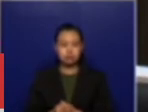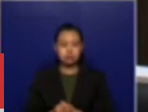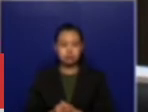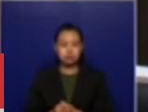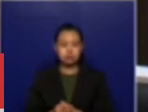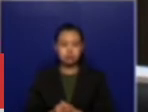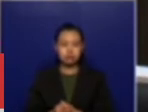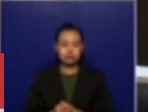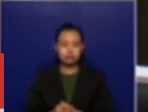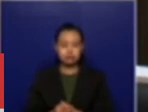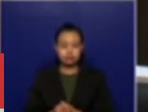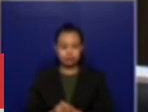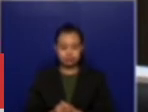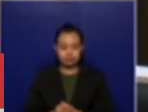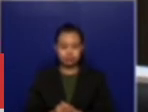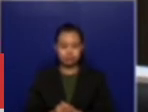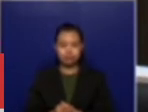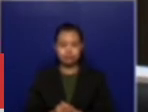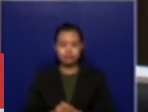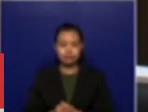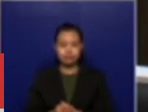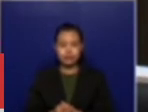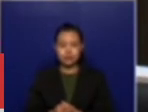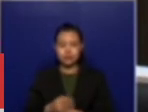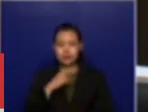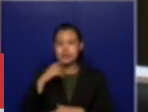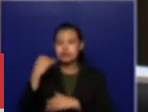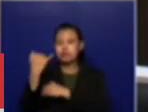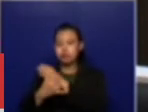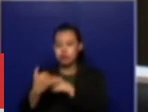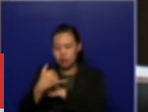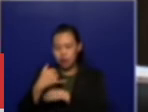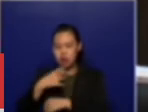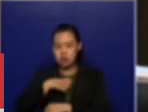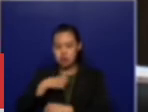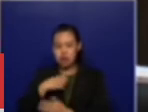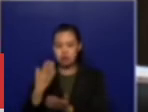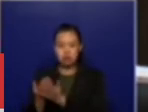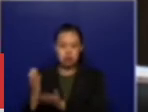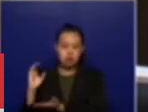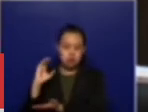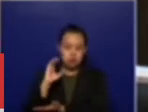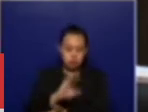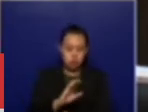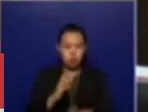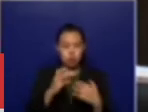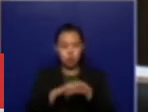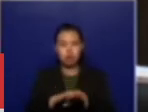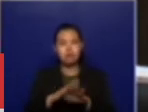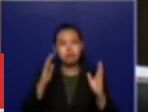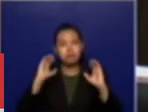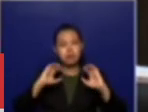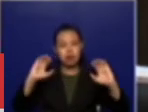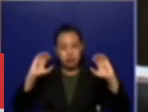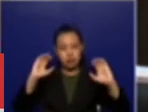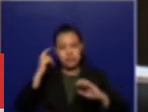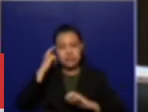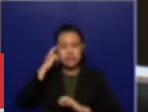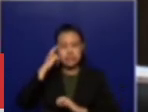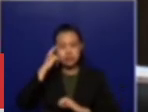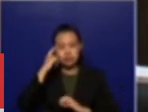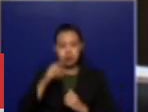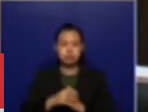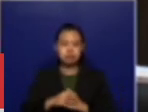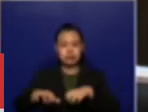แต่สั้นๆก็คือเรื่องของการลงทุนในส่วนของภาครัฐเนี่ยท่านต้องสร้างโครงสร้างพื้นฐานใหม่ๆละเหล่